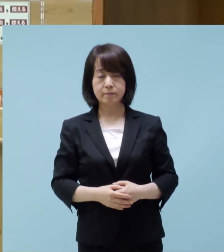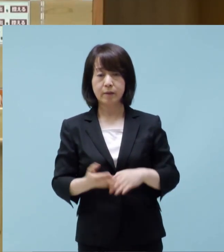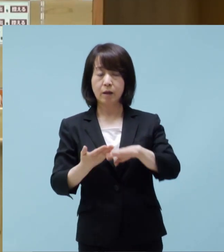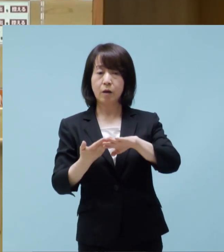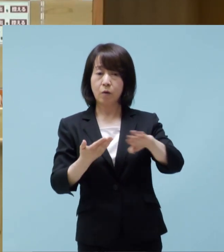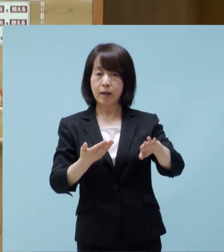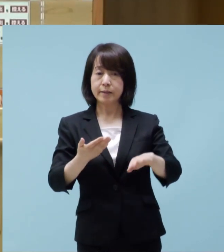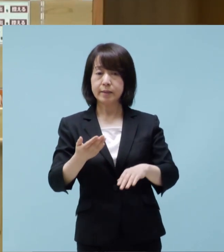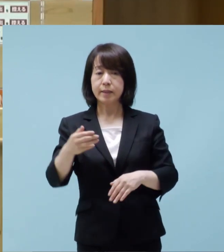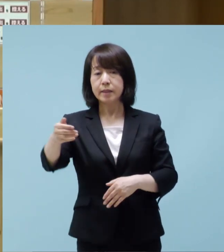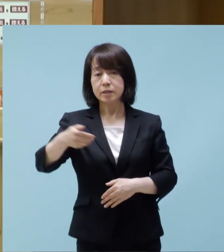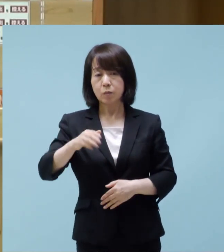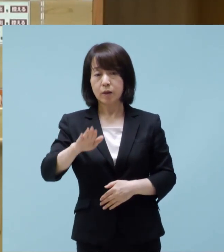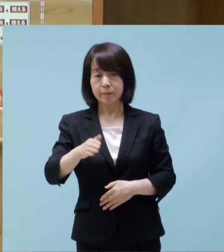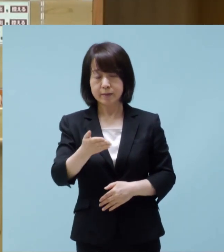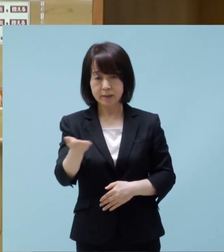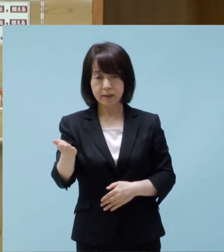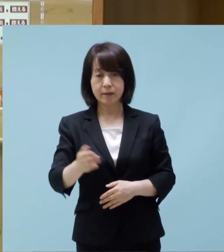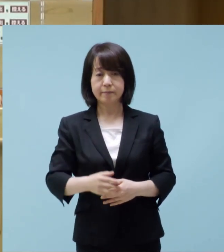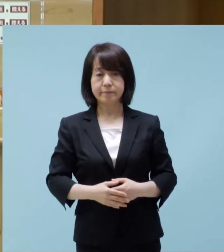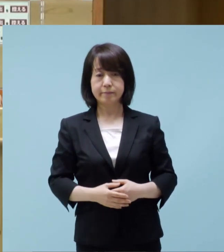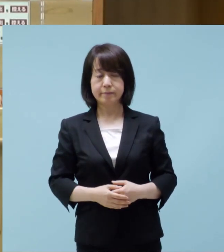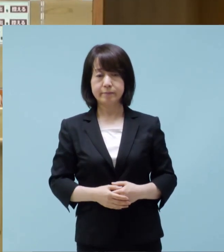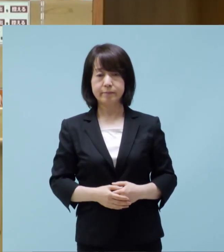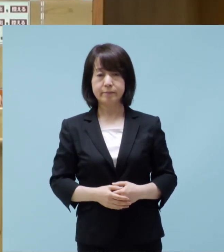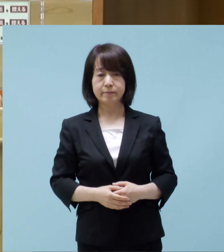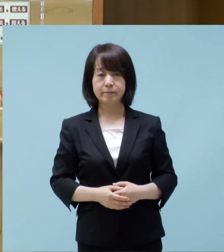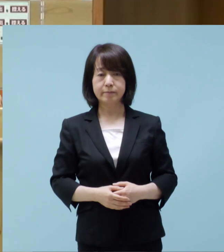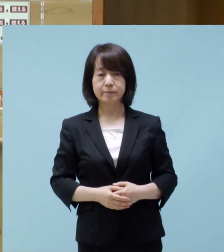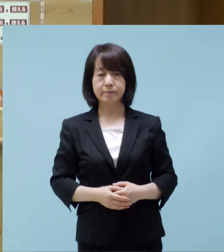ございますか。後ろの方。